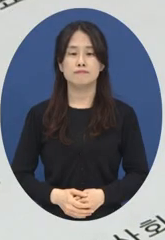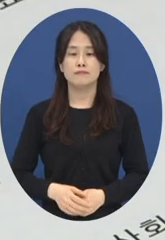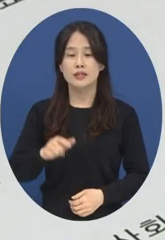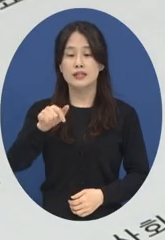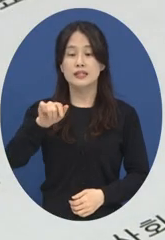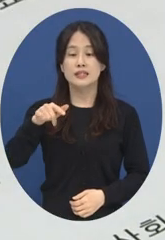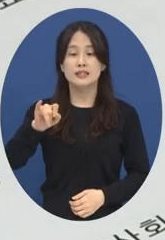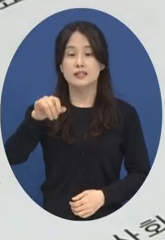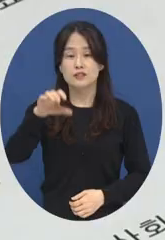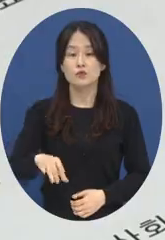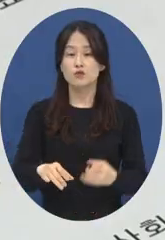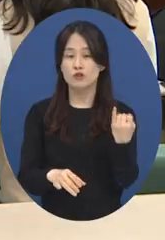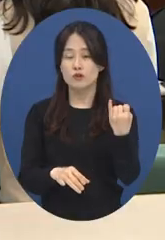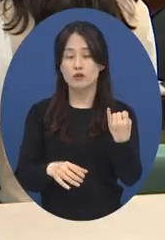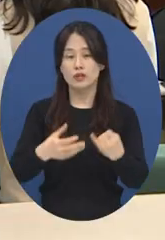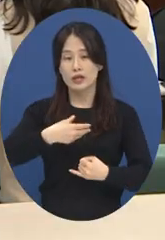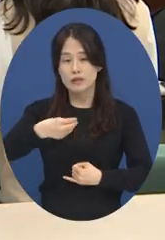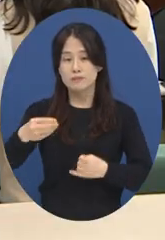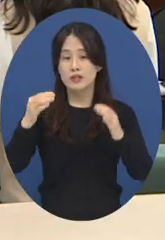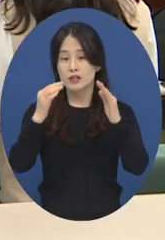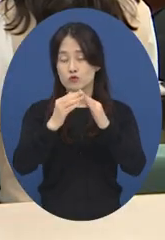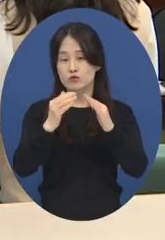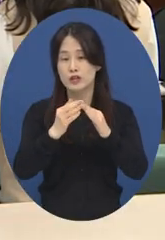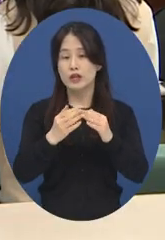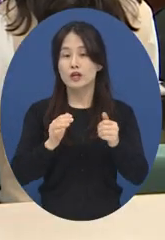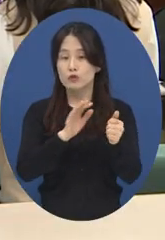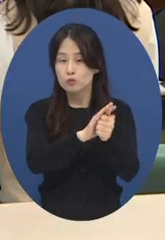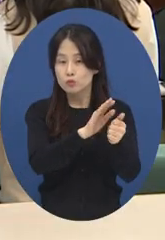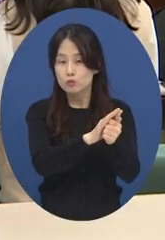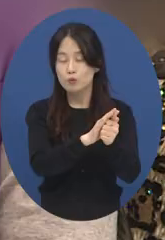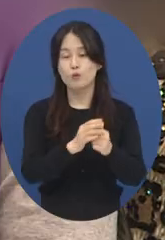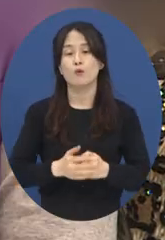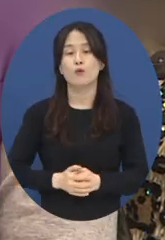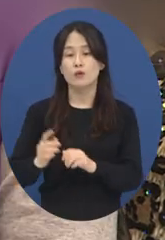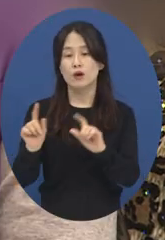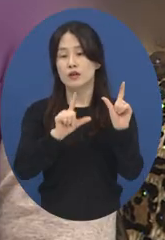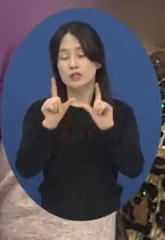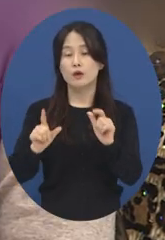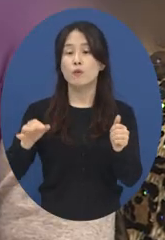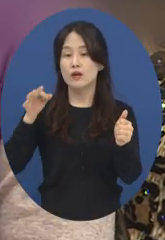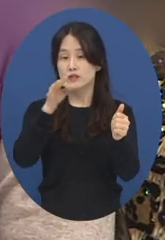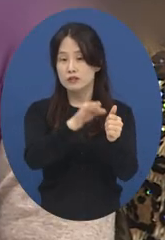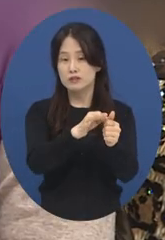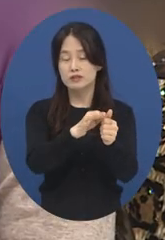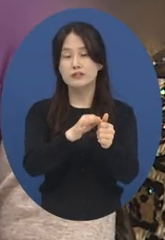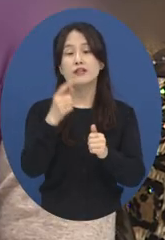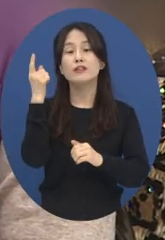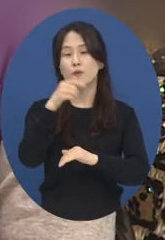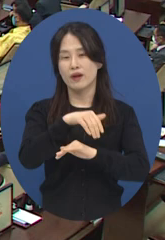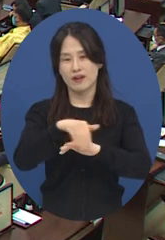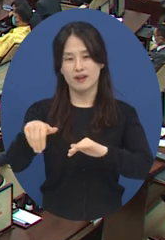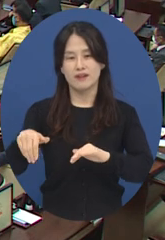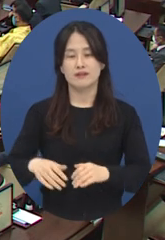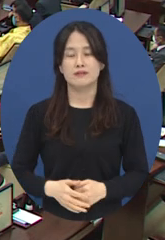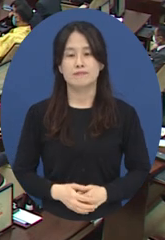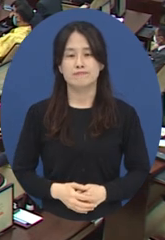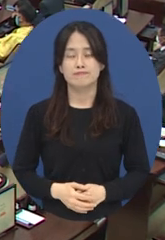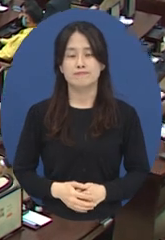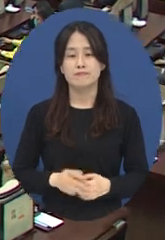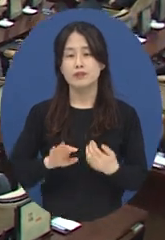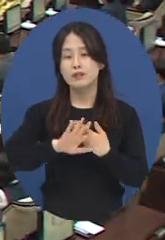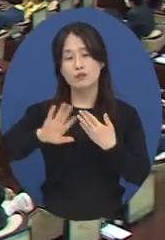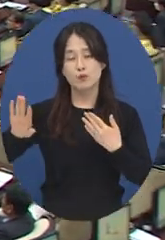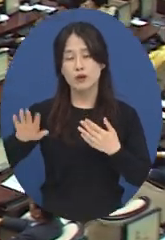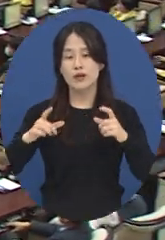기지촌 여성 에게 임대주택 우선공급 등의 죽어 할 택과 생활안정 지원금 등을 지원할 수 있습니다 이밖에